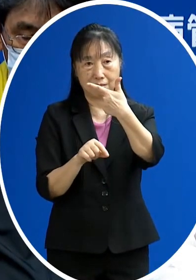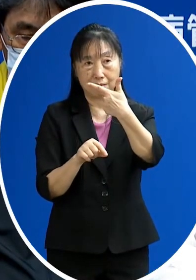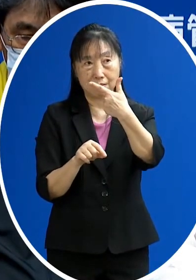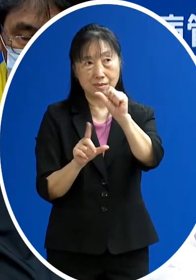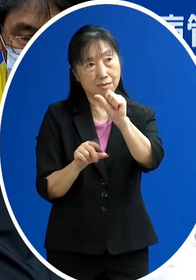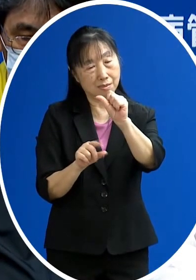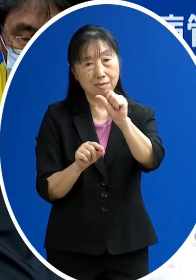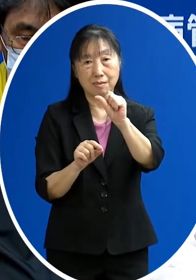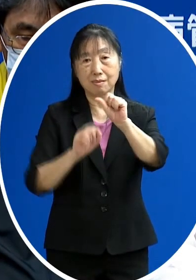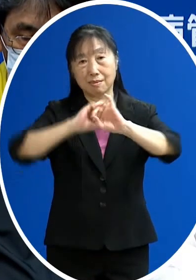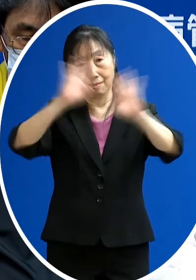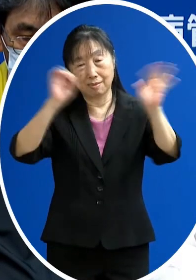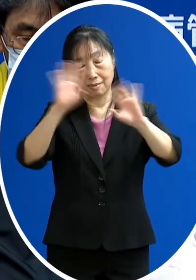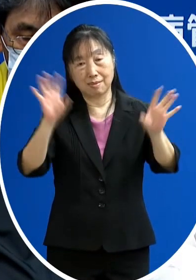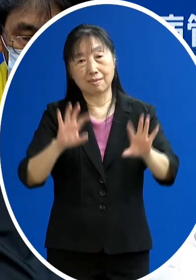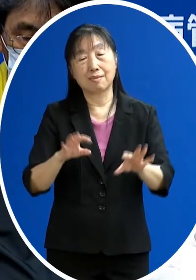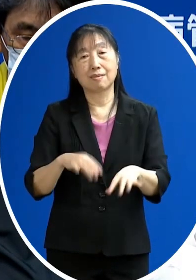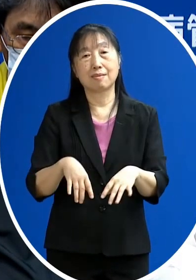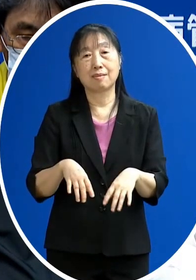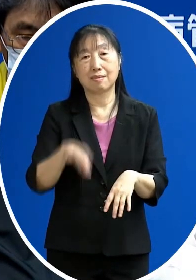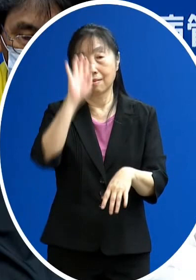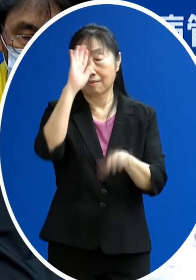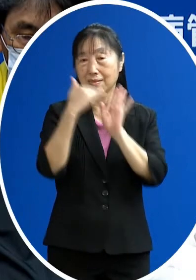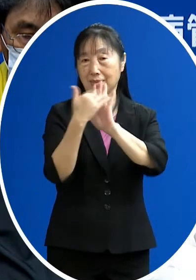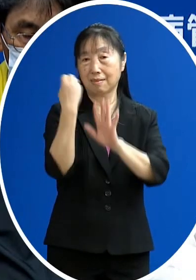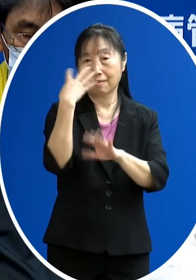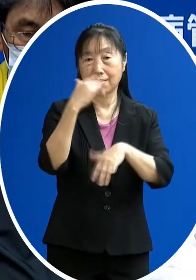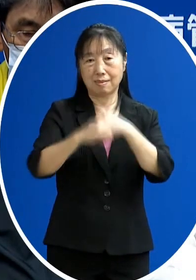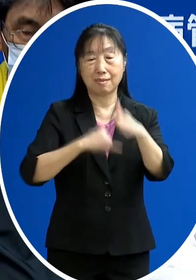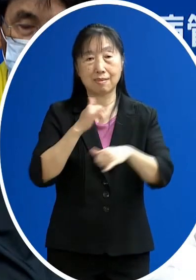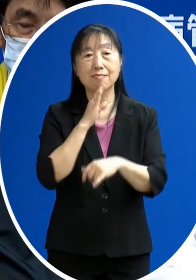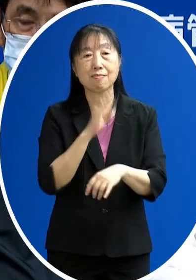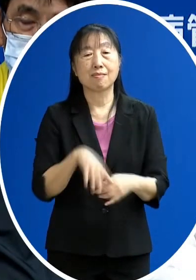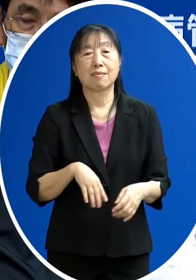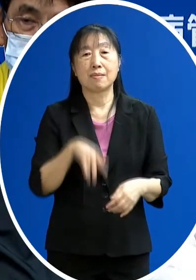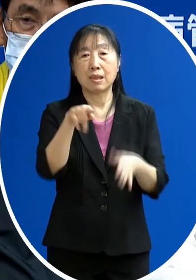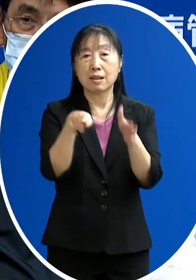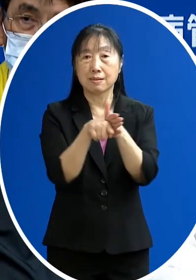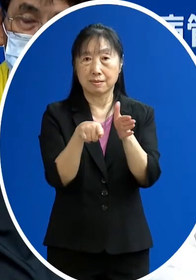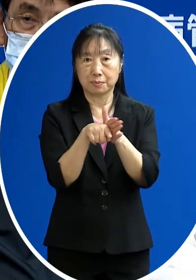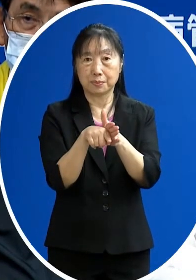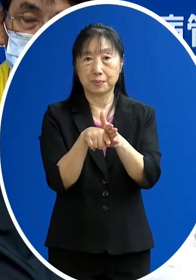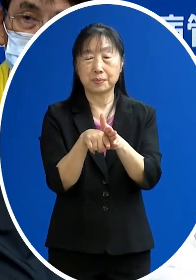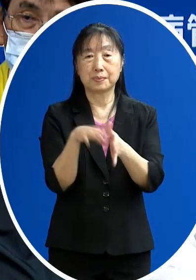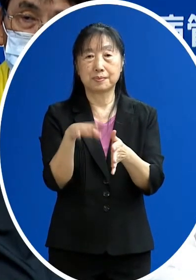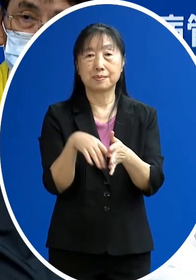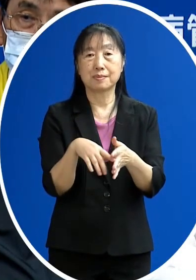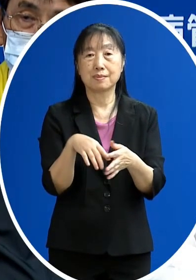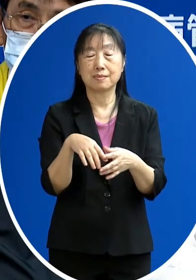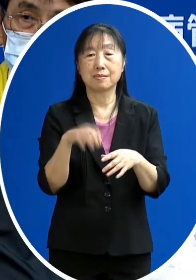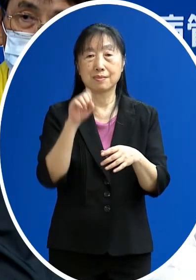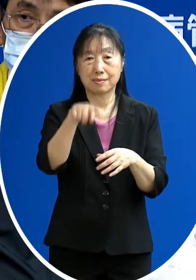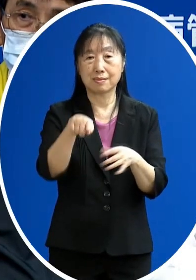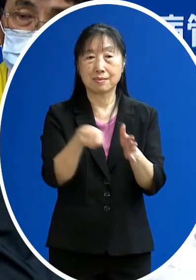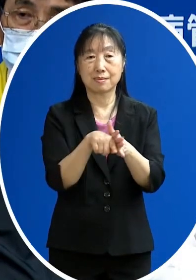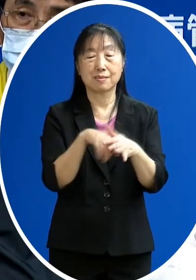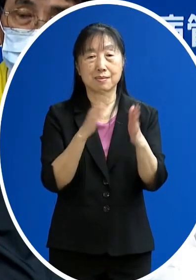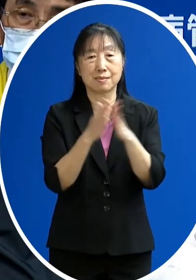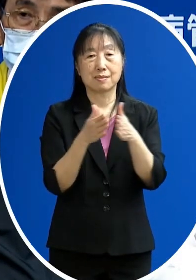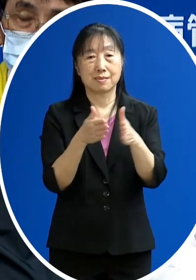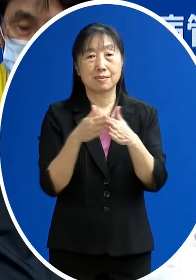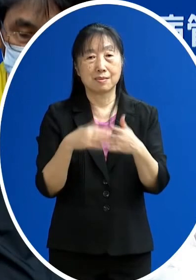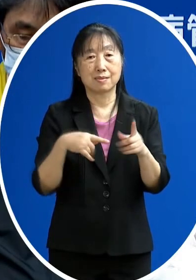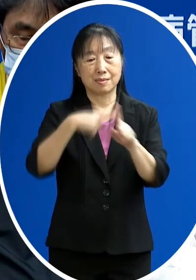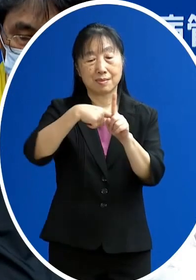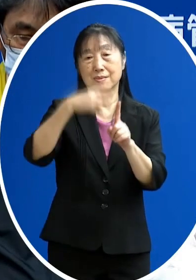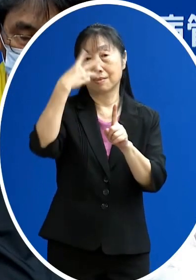月开始宣导，开始进行防疫新生活。好，那如果那时候不要防疫新生活，难道那时候都要三级